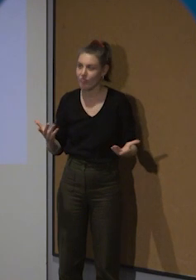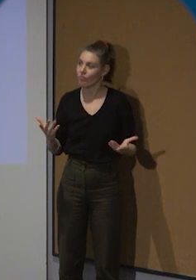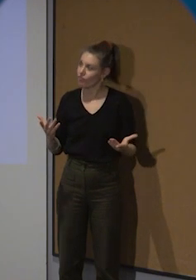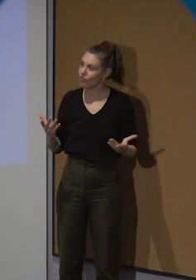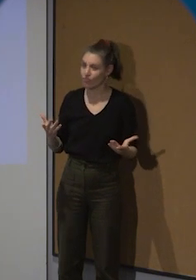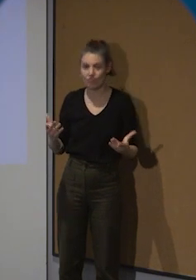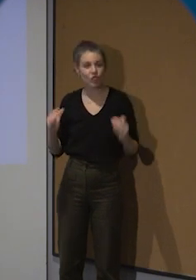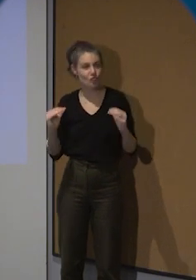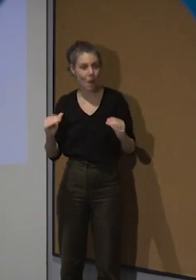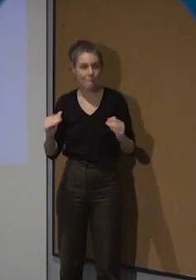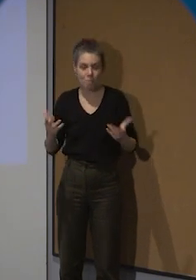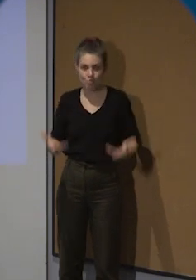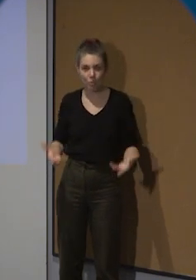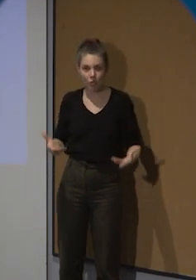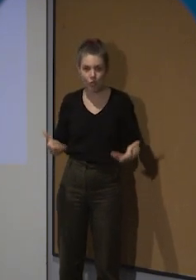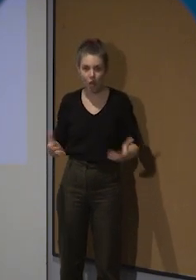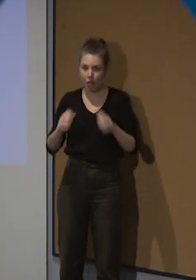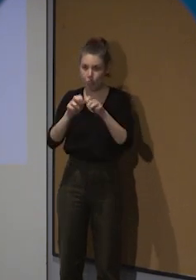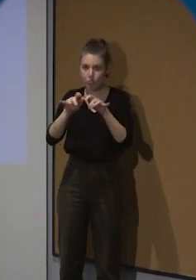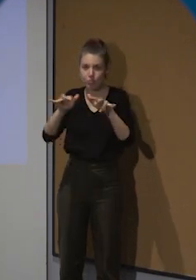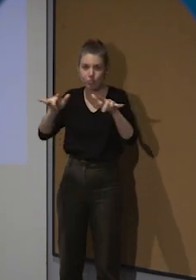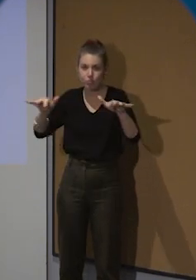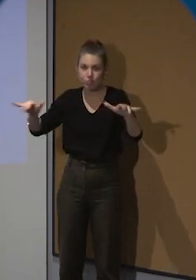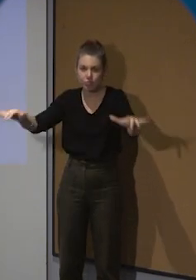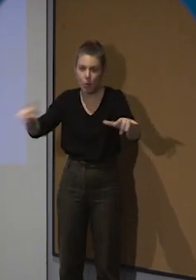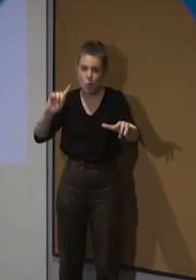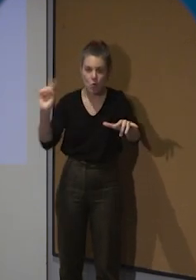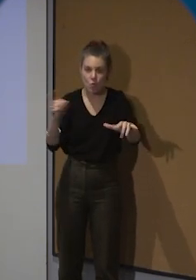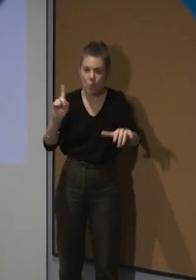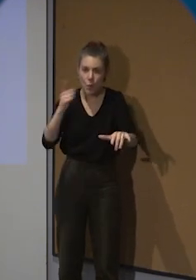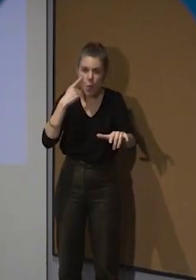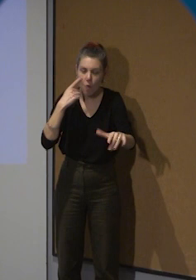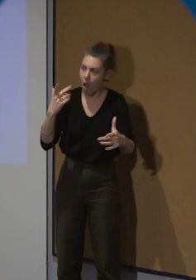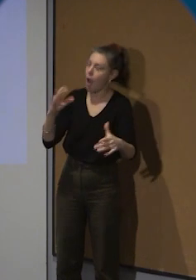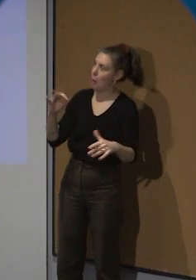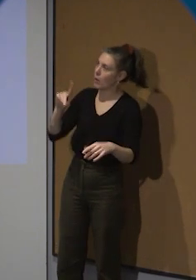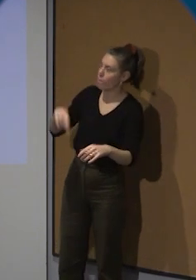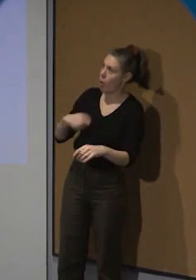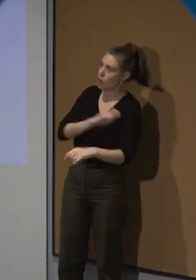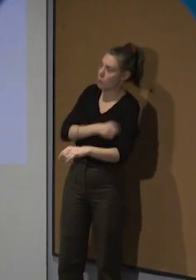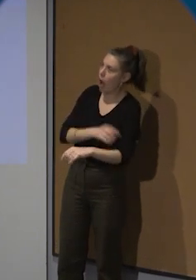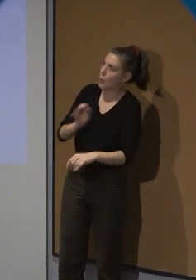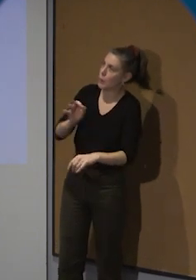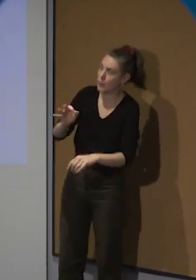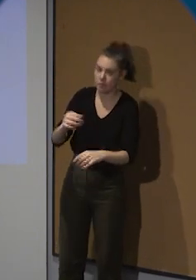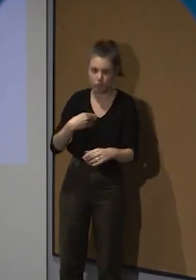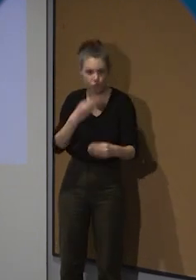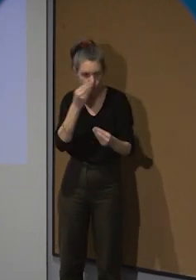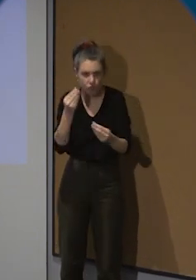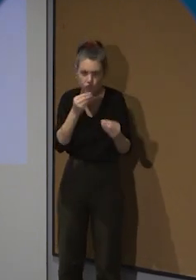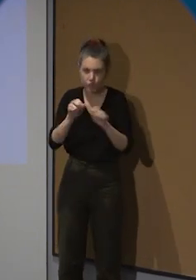au sujet du bienfait de l'activité physique commence à sensibiliser le public. Et donc, il y a urgence quand